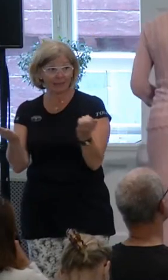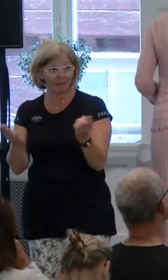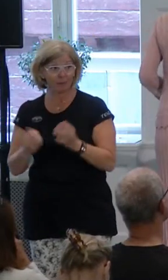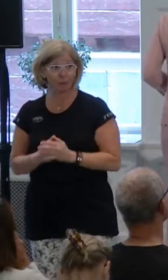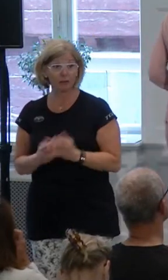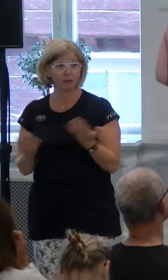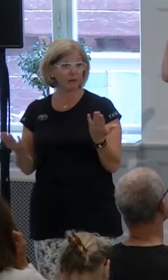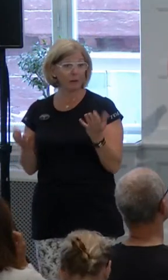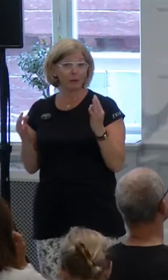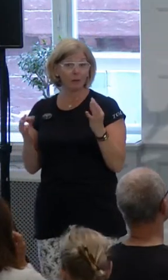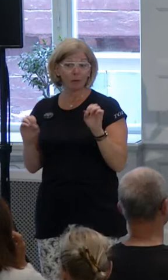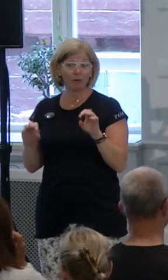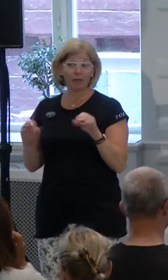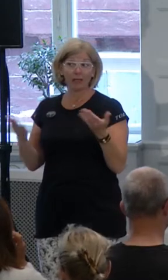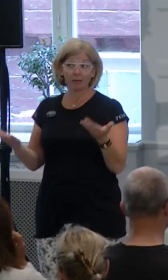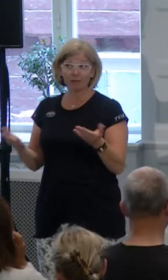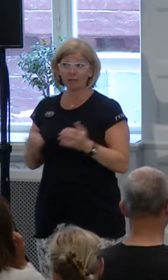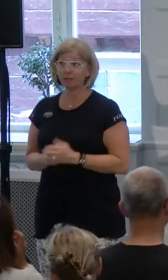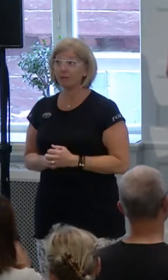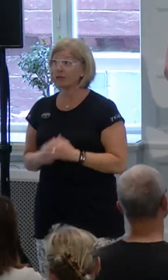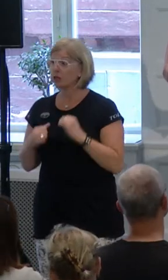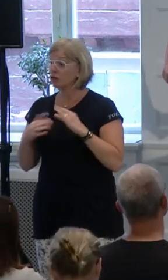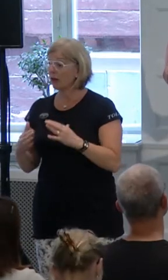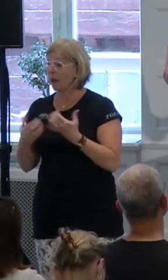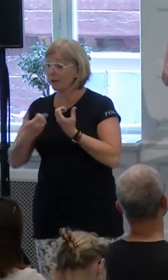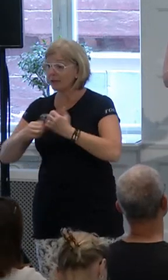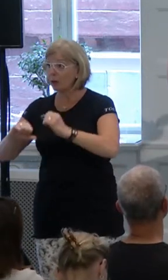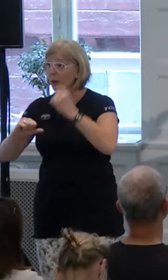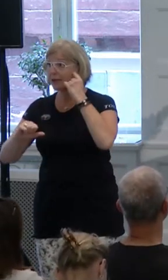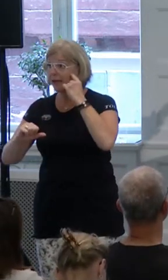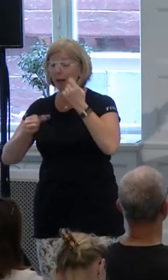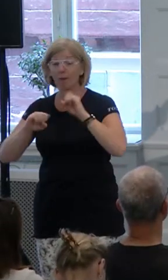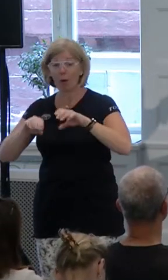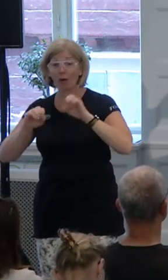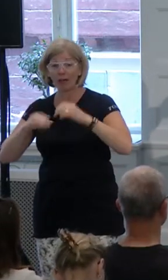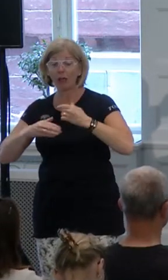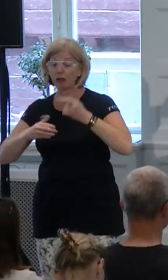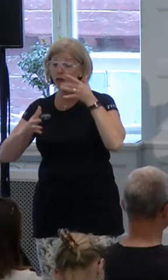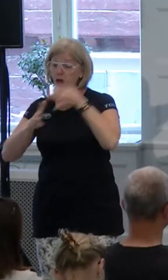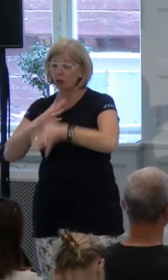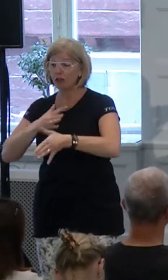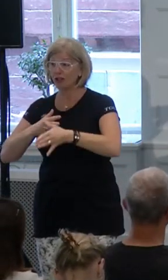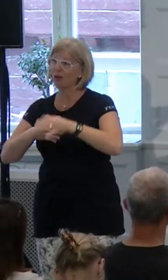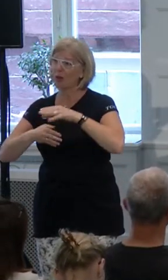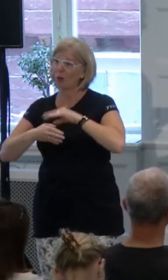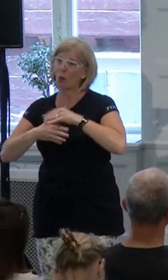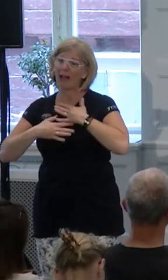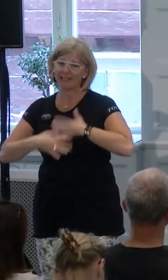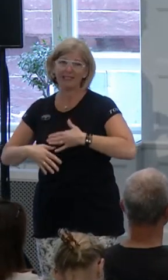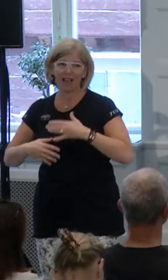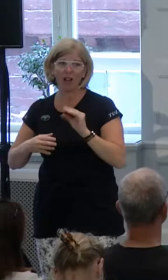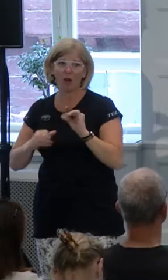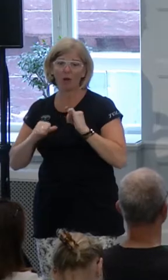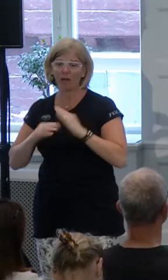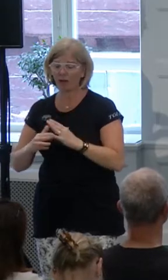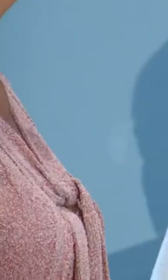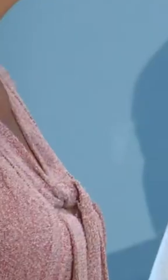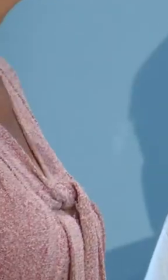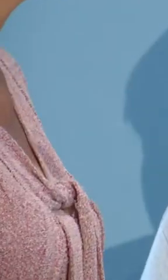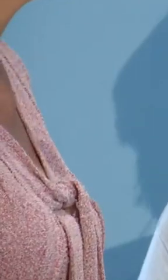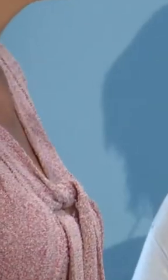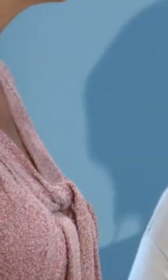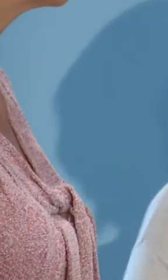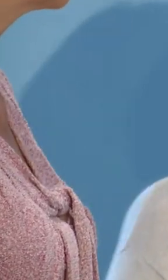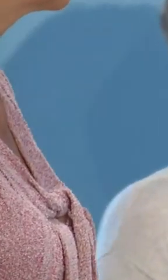Vad kan man göra åt det? För det är klart att prestationstänket påverkar ju den psykiska ohälsan. Det kan vi nog vara ganska överens om. Ja, men det gör det ju självklart.